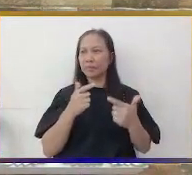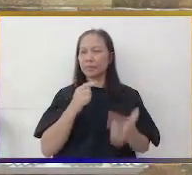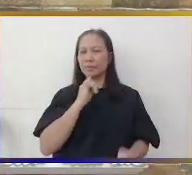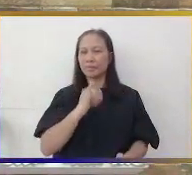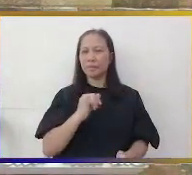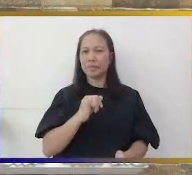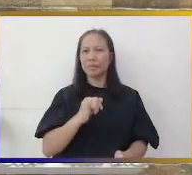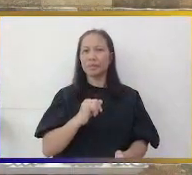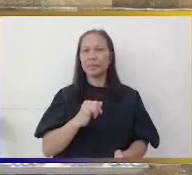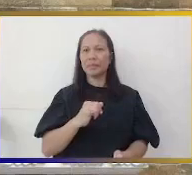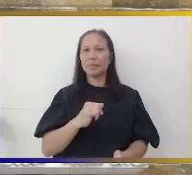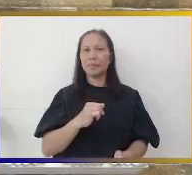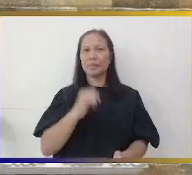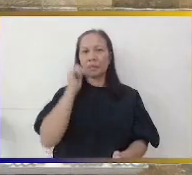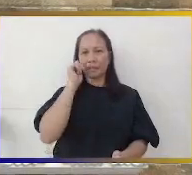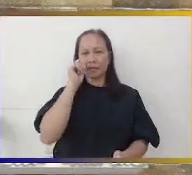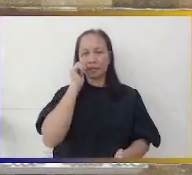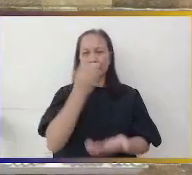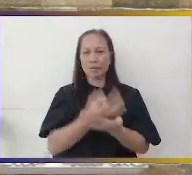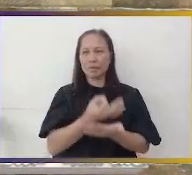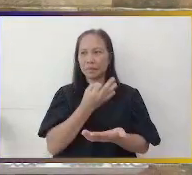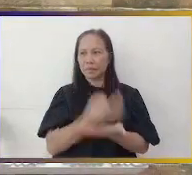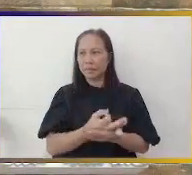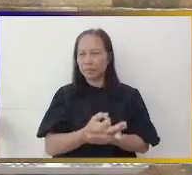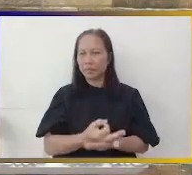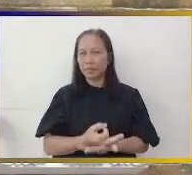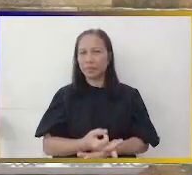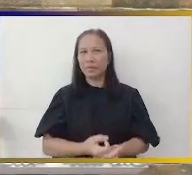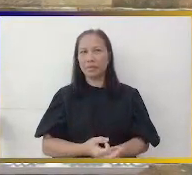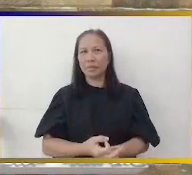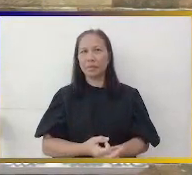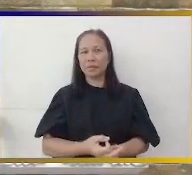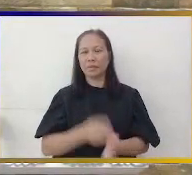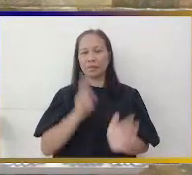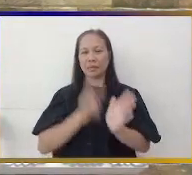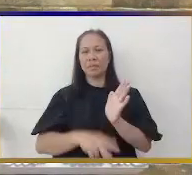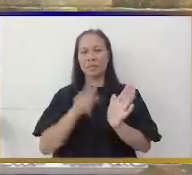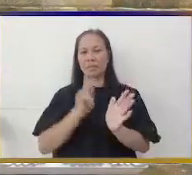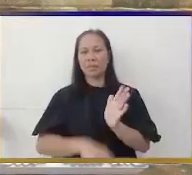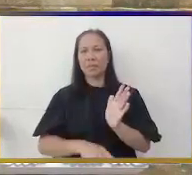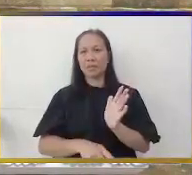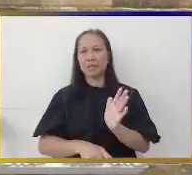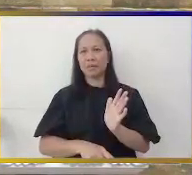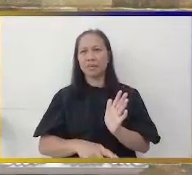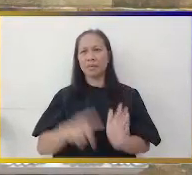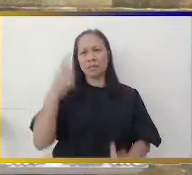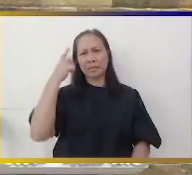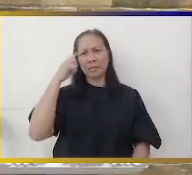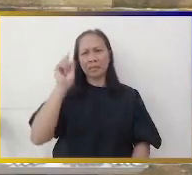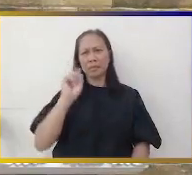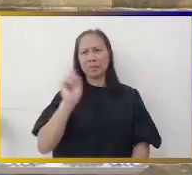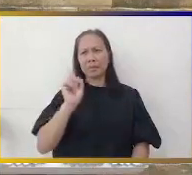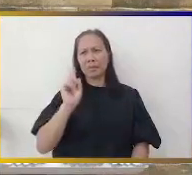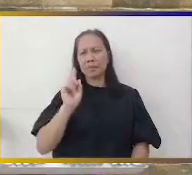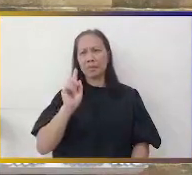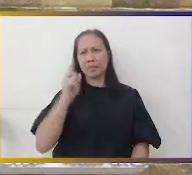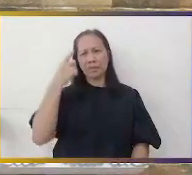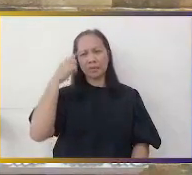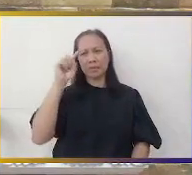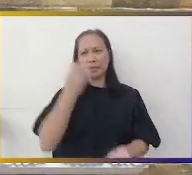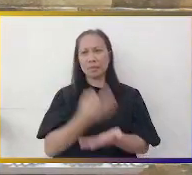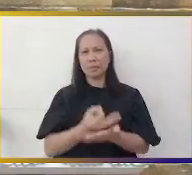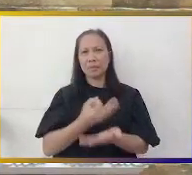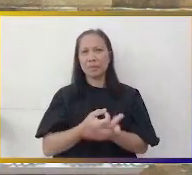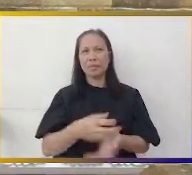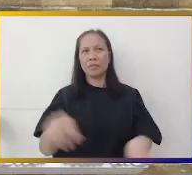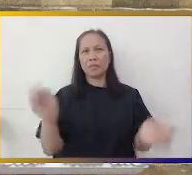news nagpapatayan ang mismong magpapamilya dahil Saan pera wala ng nirerespetong